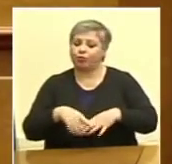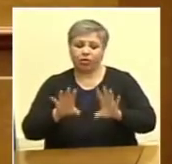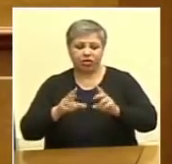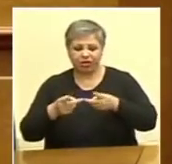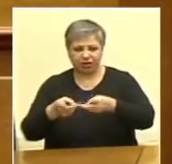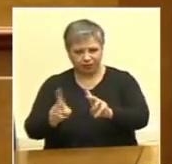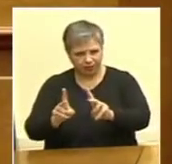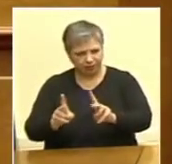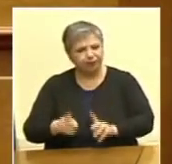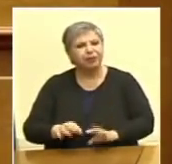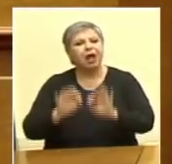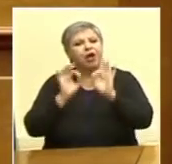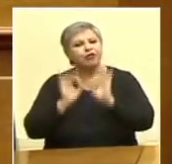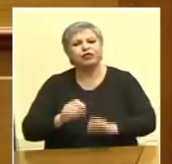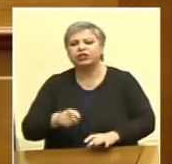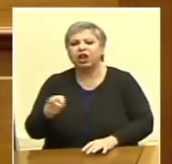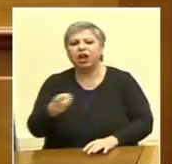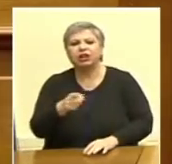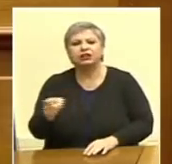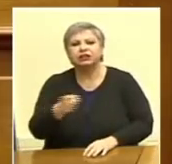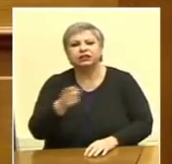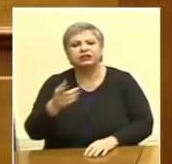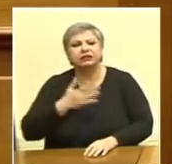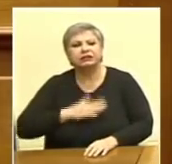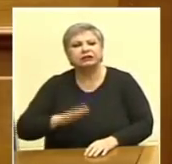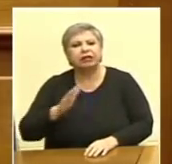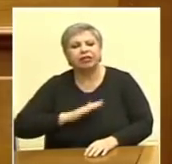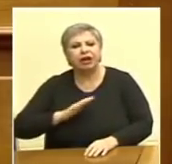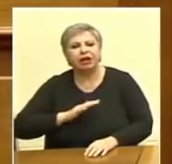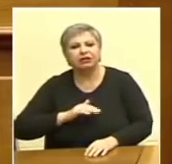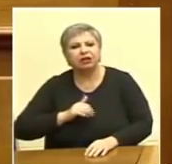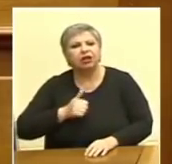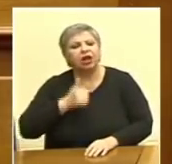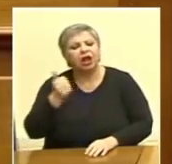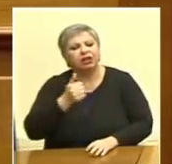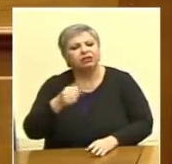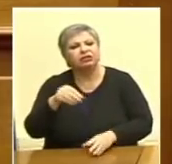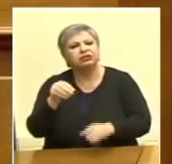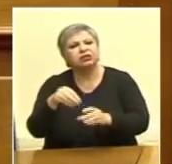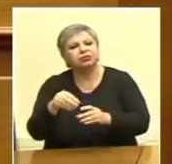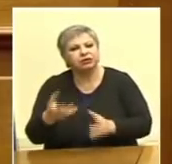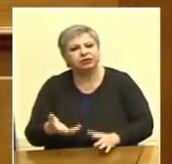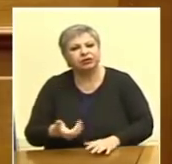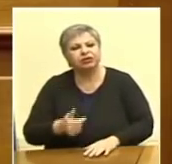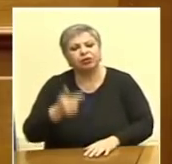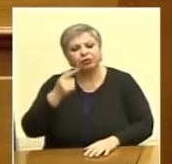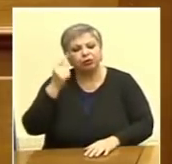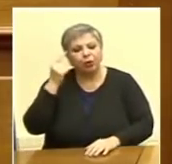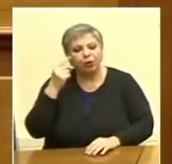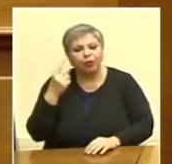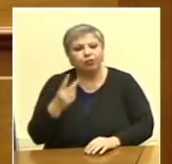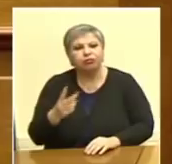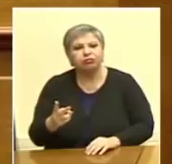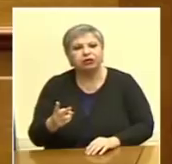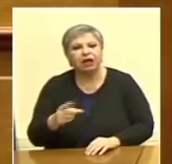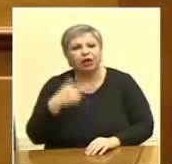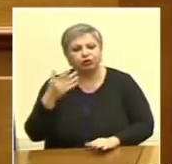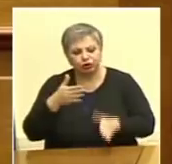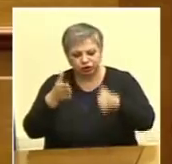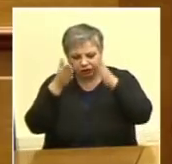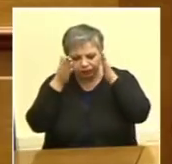να ψηφίζετε με το μυαλό με το μυαλό σας